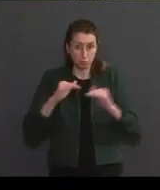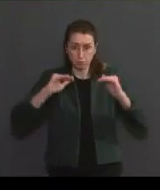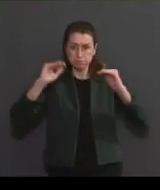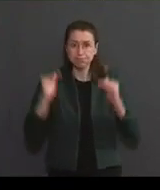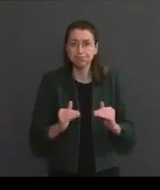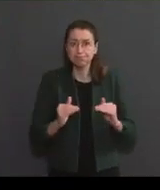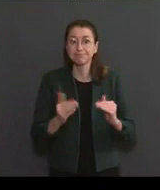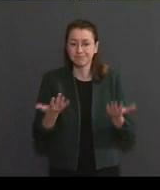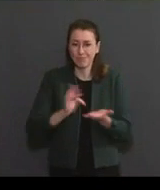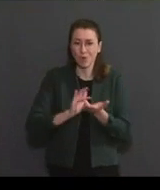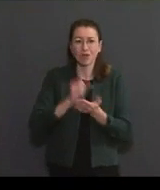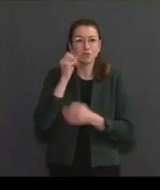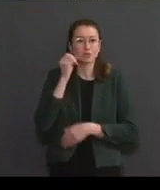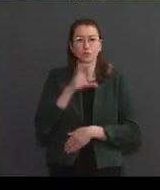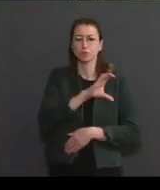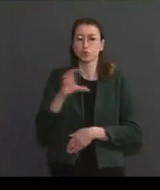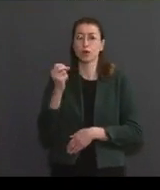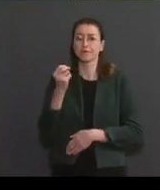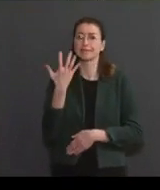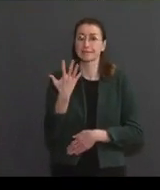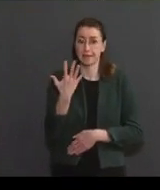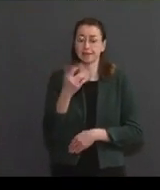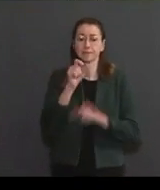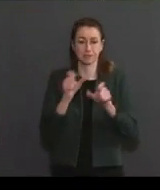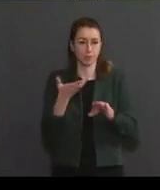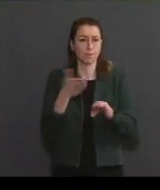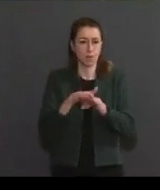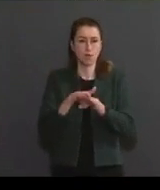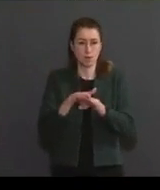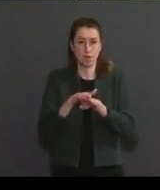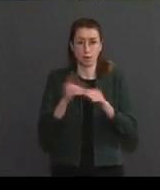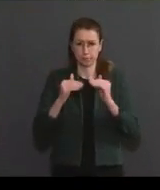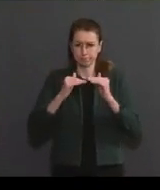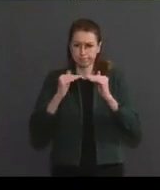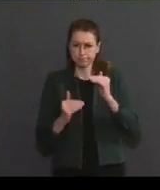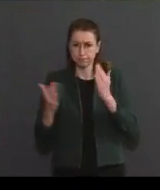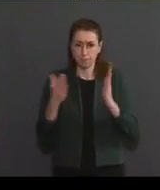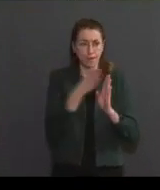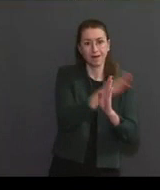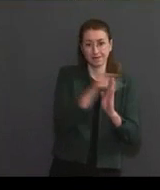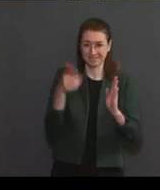décès par jour, ce qui est 5% de moins que la semaine précédente.